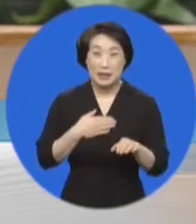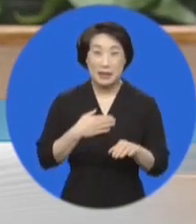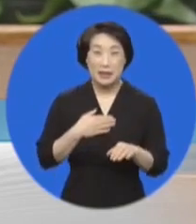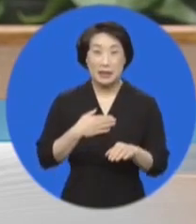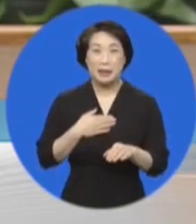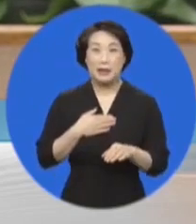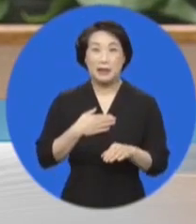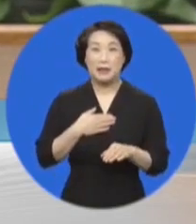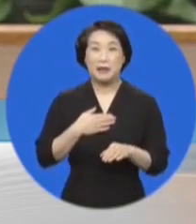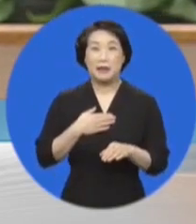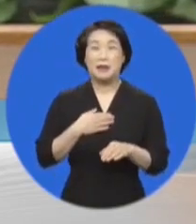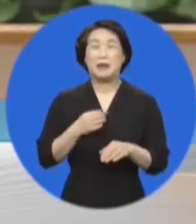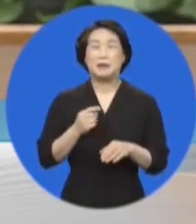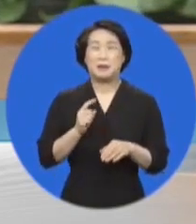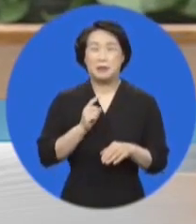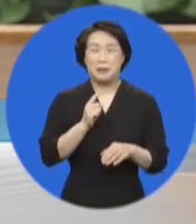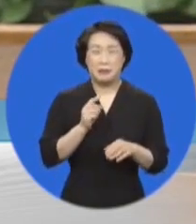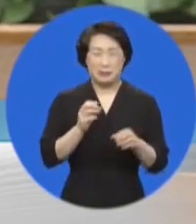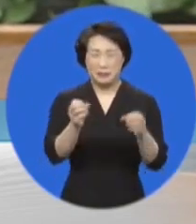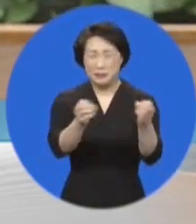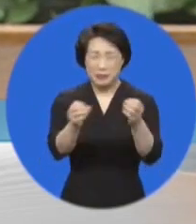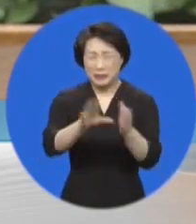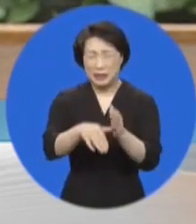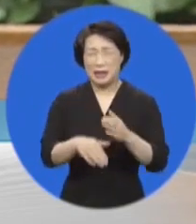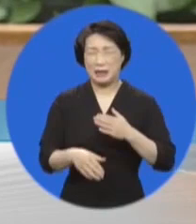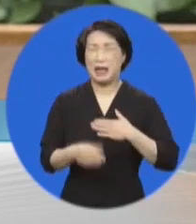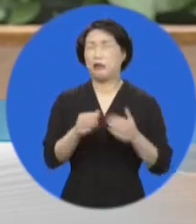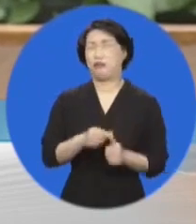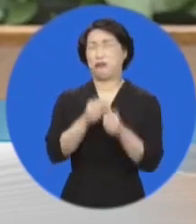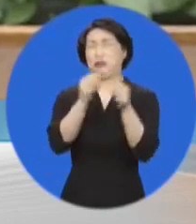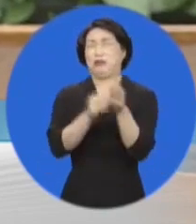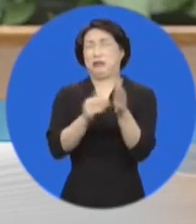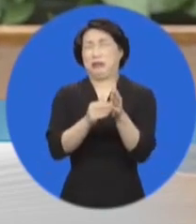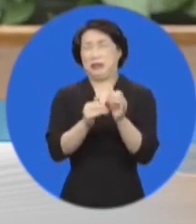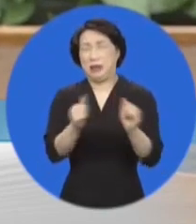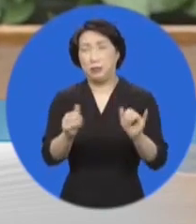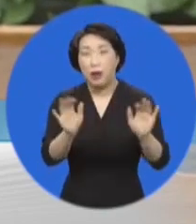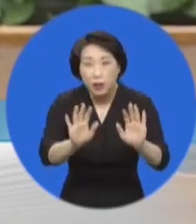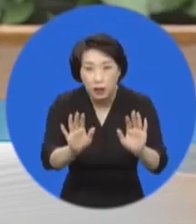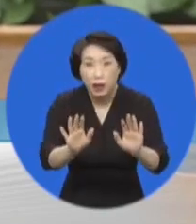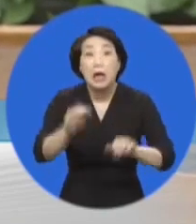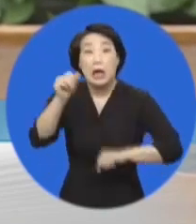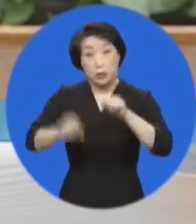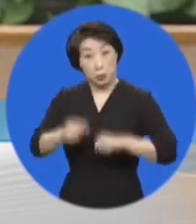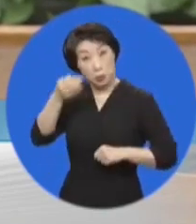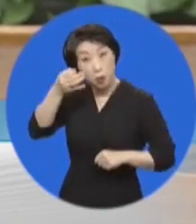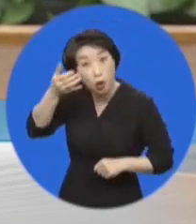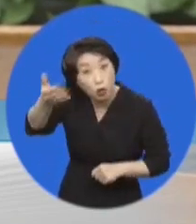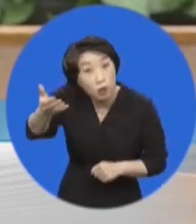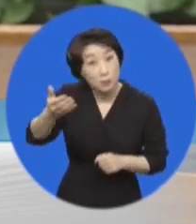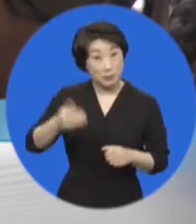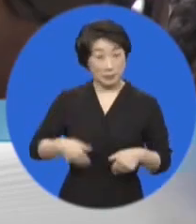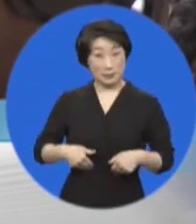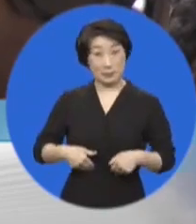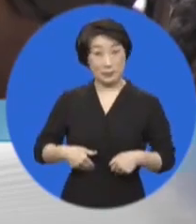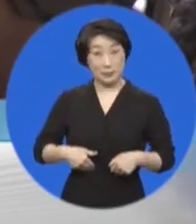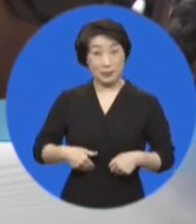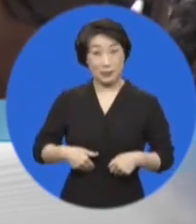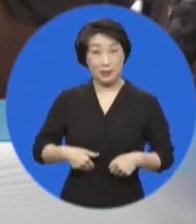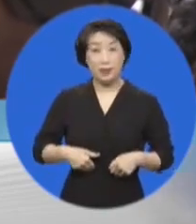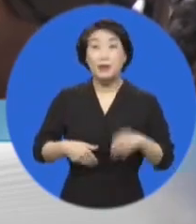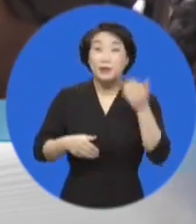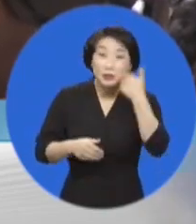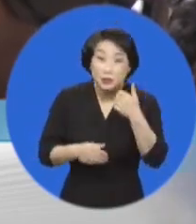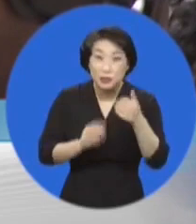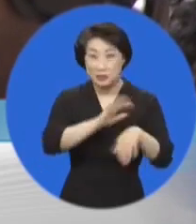말로 난 구원받은 사람이야가 아니라 행동으로 보여라 이 말이오.